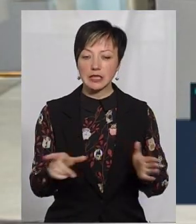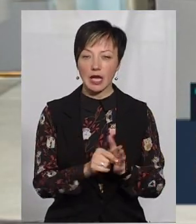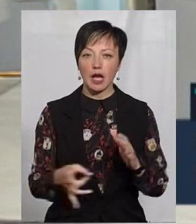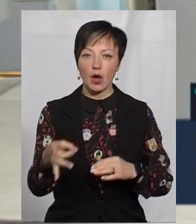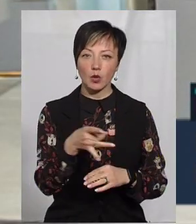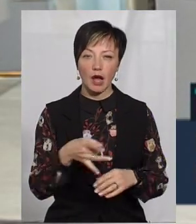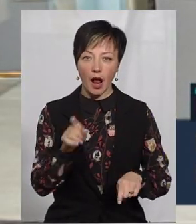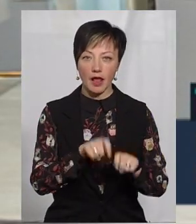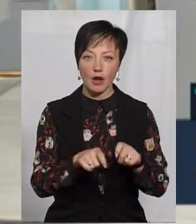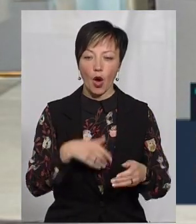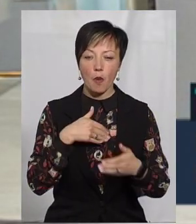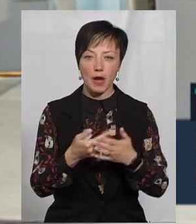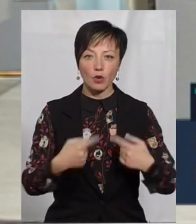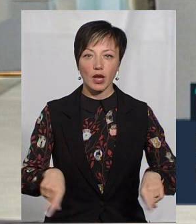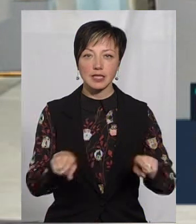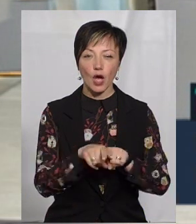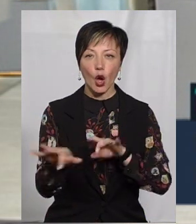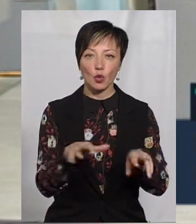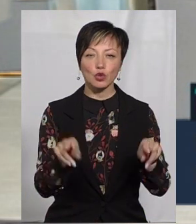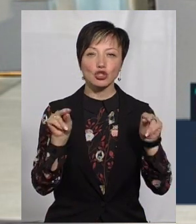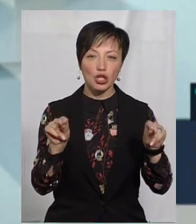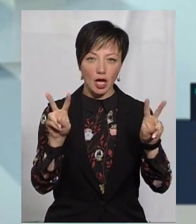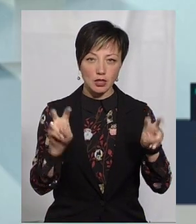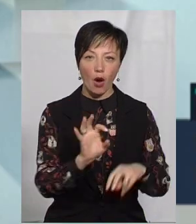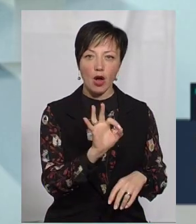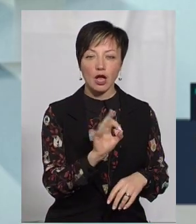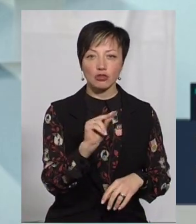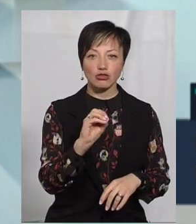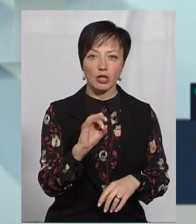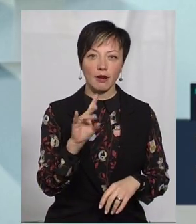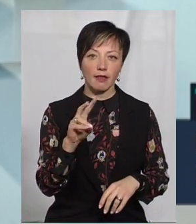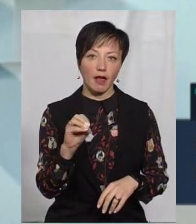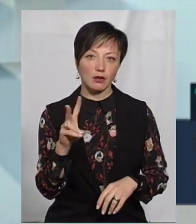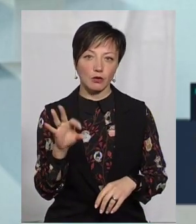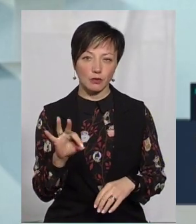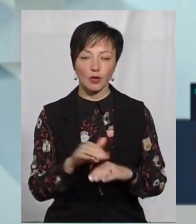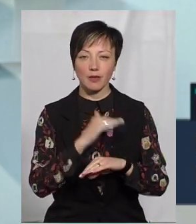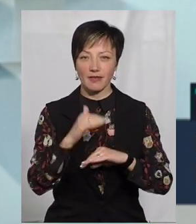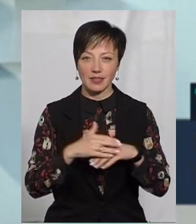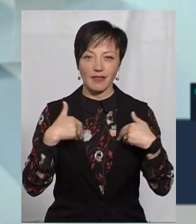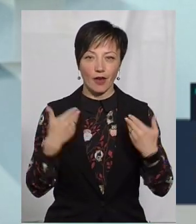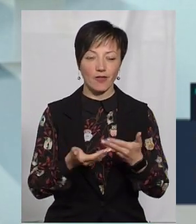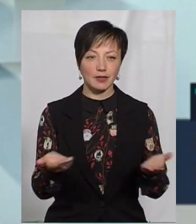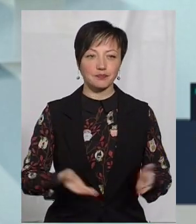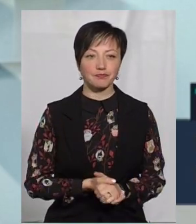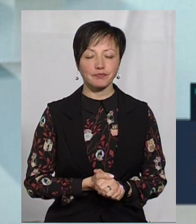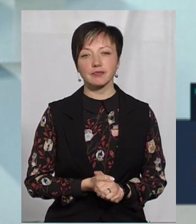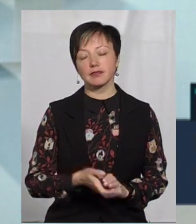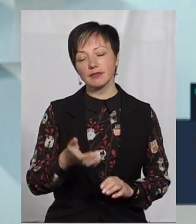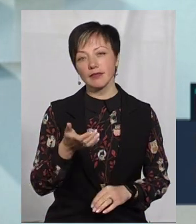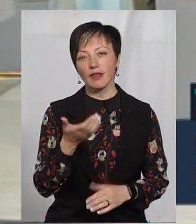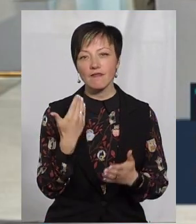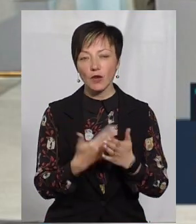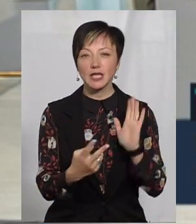регіональним аналітиком громадської організації «Рух Чесно» Олегом Черненком. Добрий вечір. Вітаю вас. Олеже, от